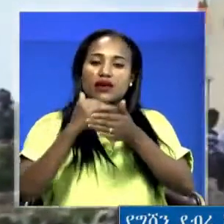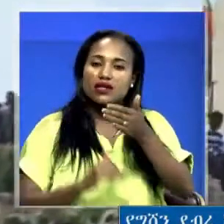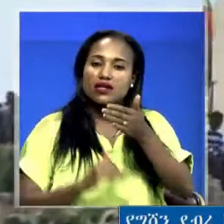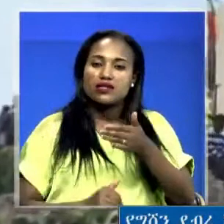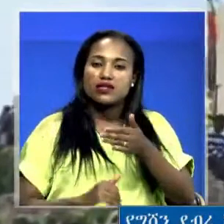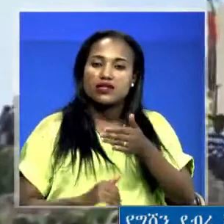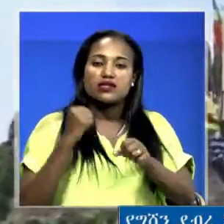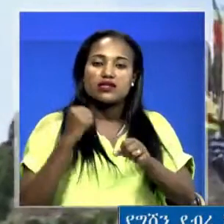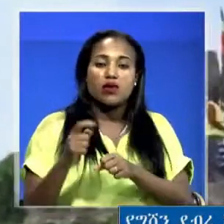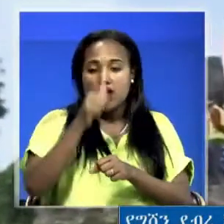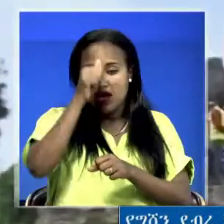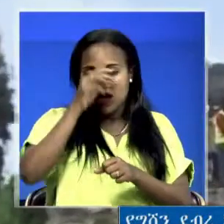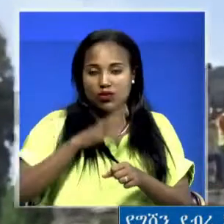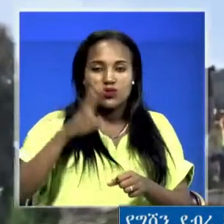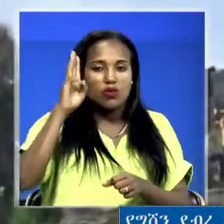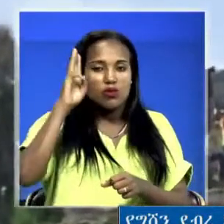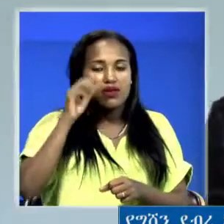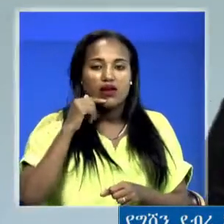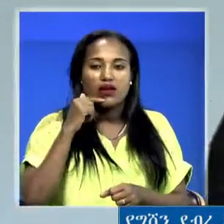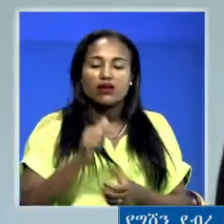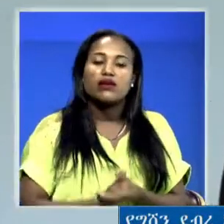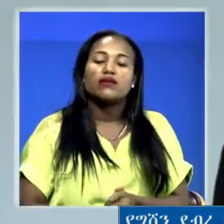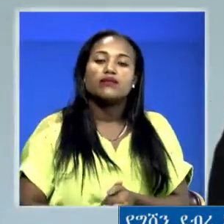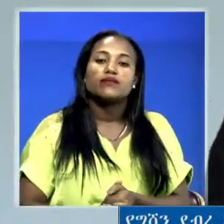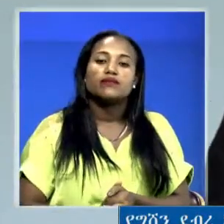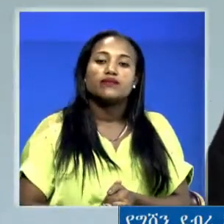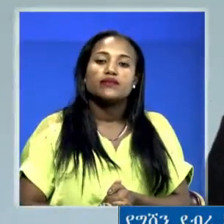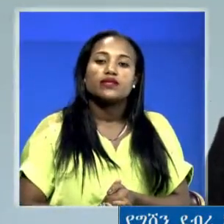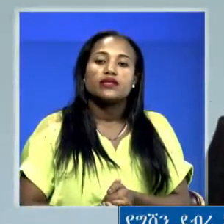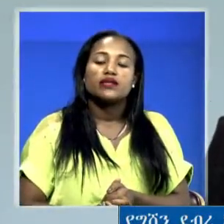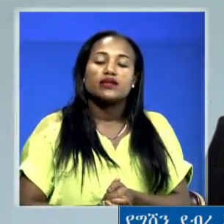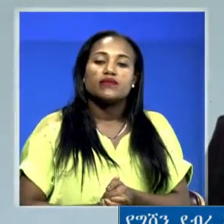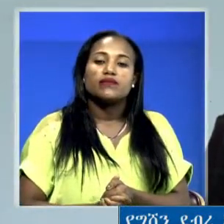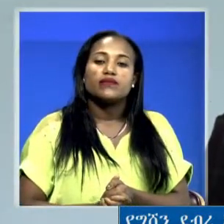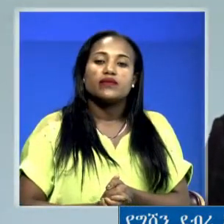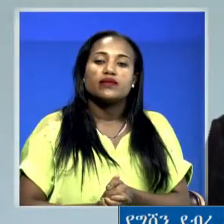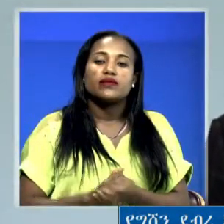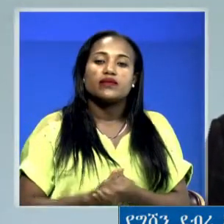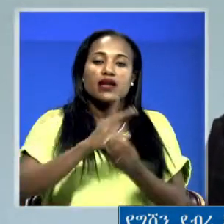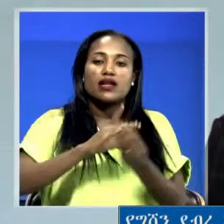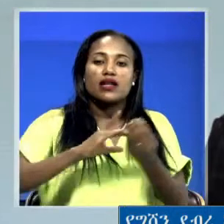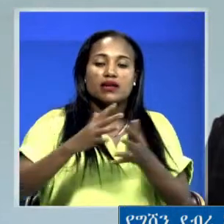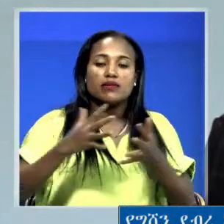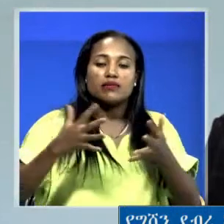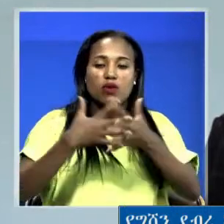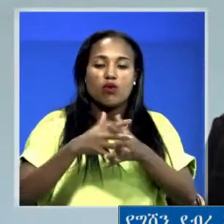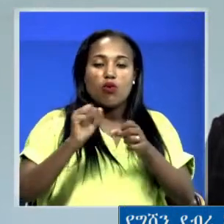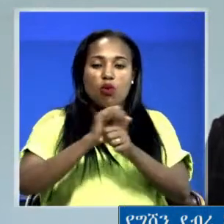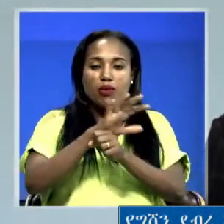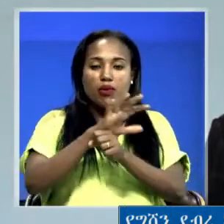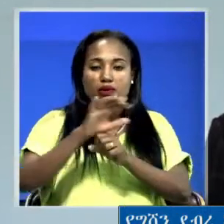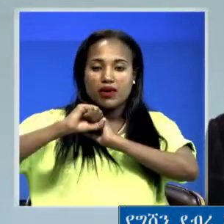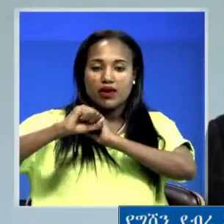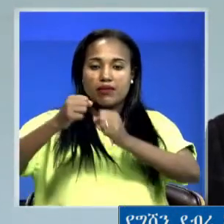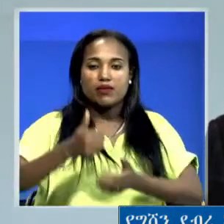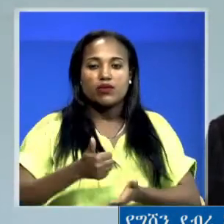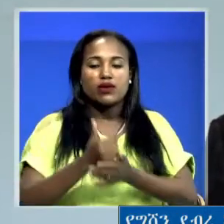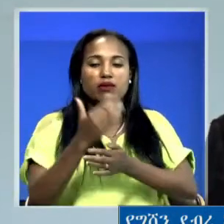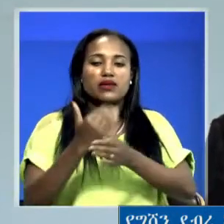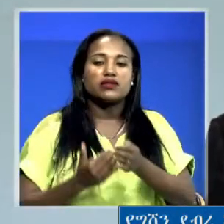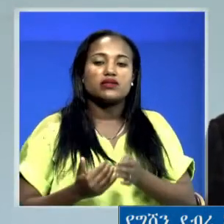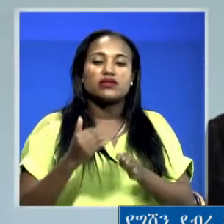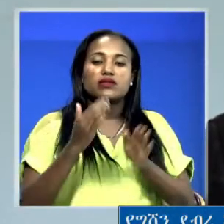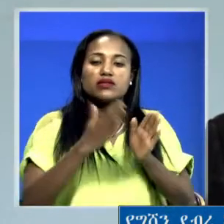እየተሰራ መሆኑንም አቶ ሱሌማን ተናግረዋል። ከክልልም ጋር በመቀናጀት ኮቪድን ለመከላከል የሚሄዱ አብዛኛው የቅድመ ዝግጅት